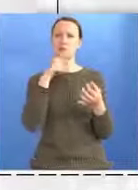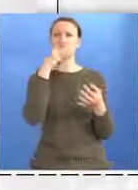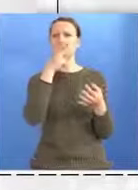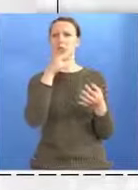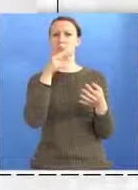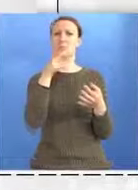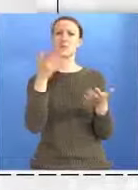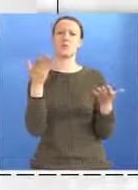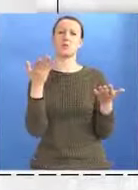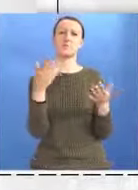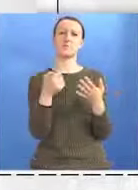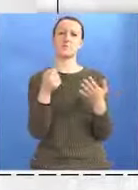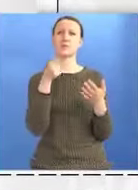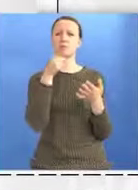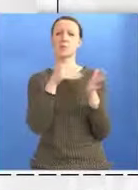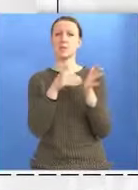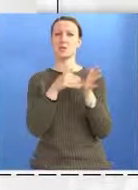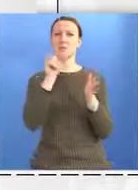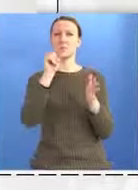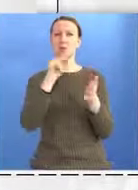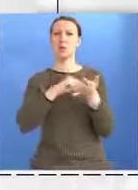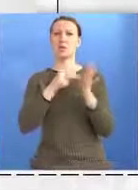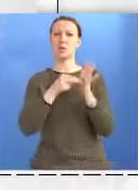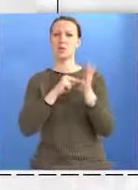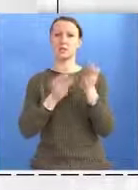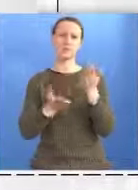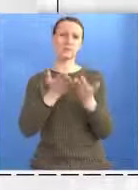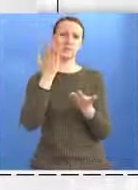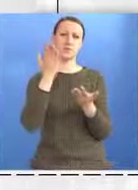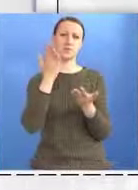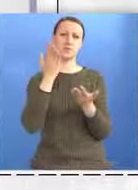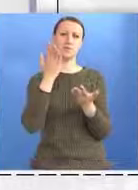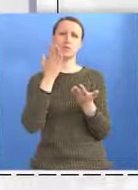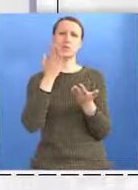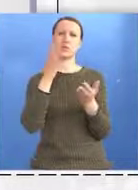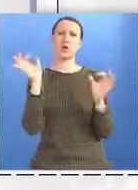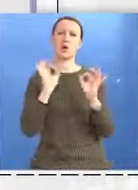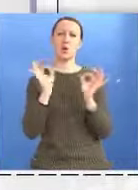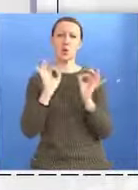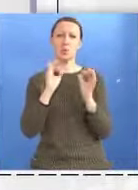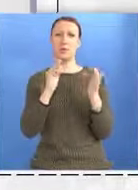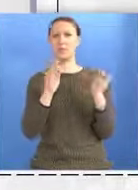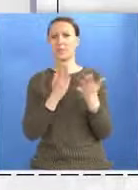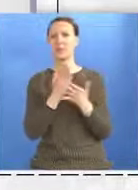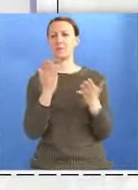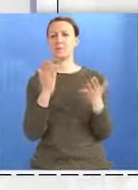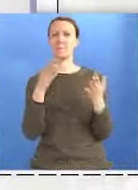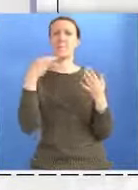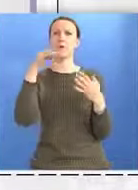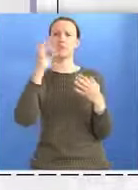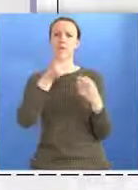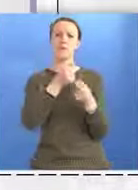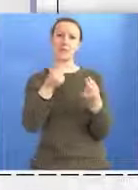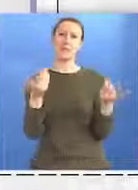vidjet ćemo, to je, za to mi treba malo tehnički više ove opreme. Pa. ovisno